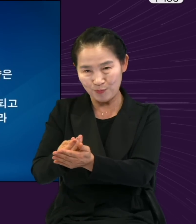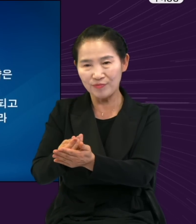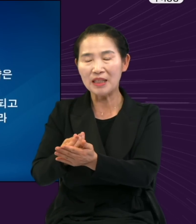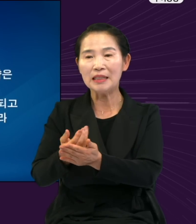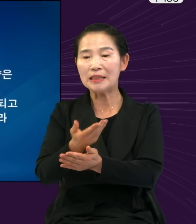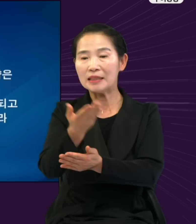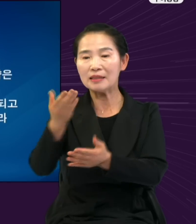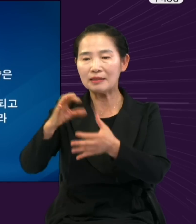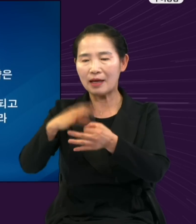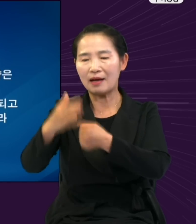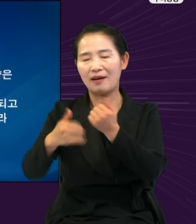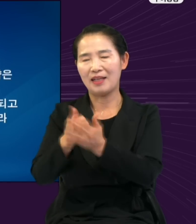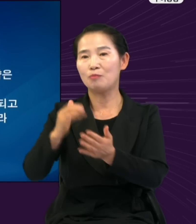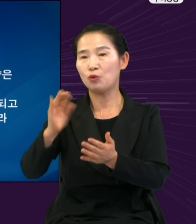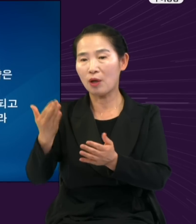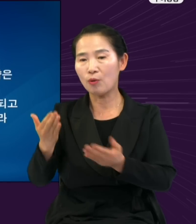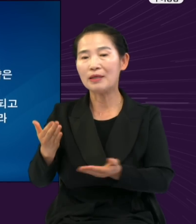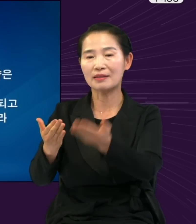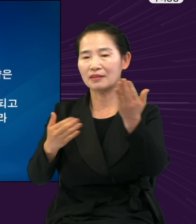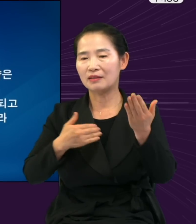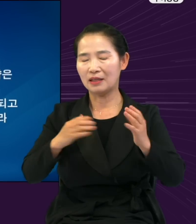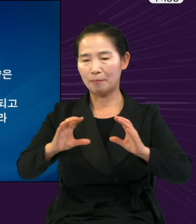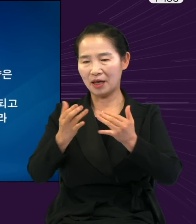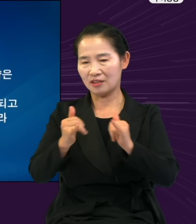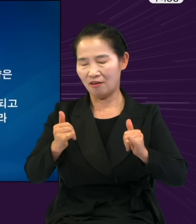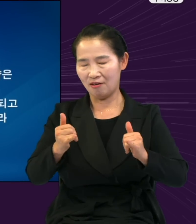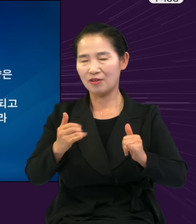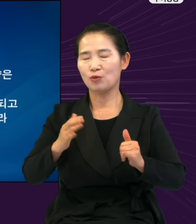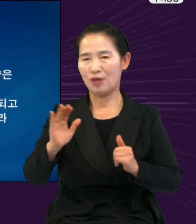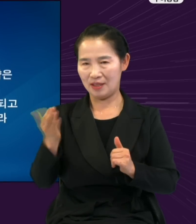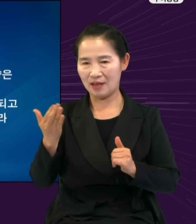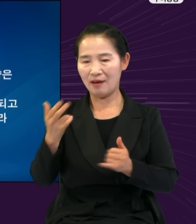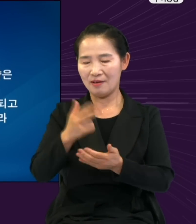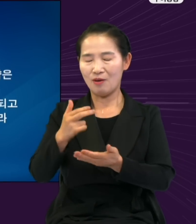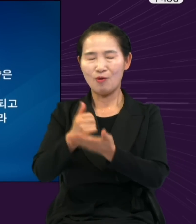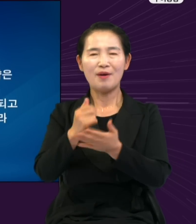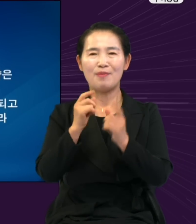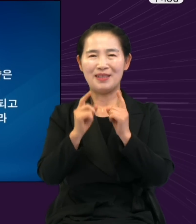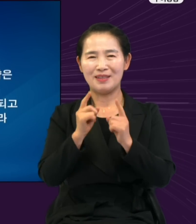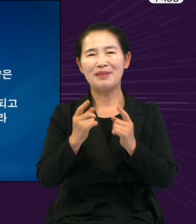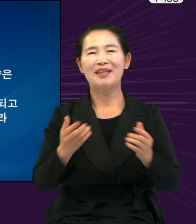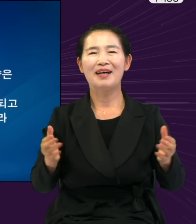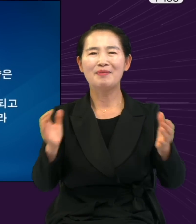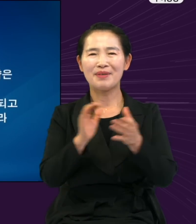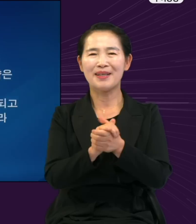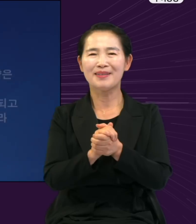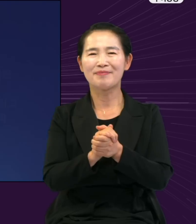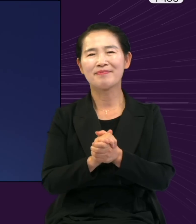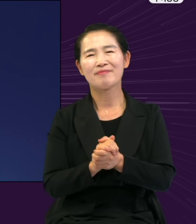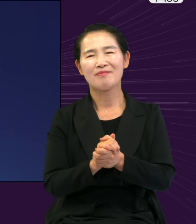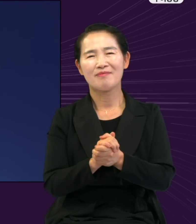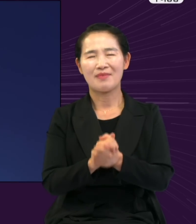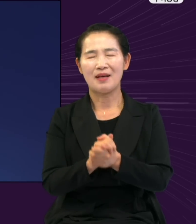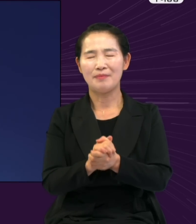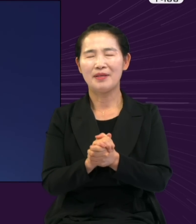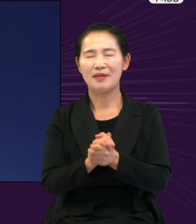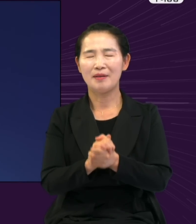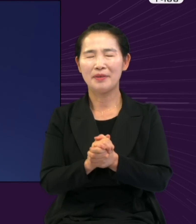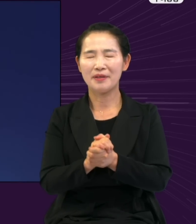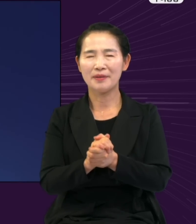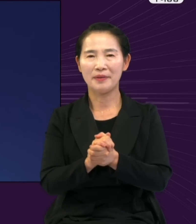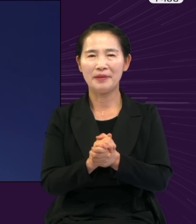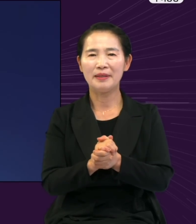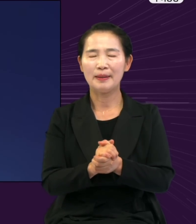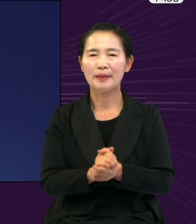되고 그들은 내 백성이 될 것이라. 여호와의 말씀이니라. 아멘. 네,